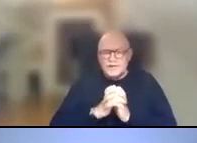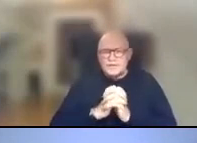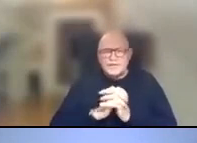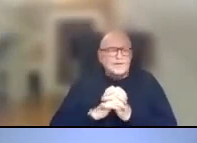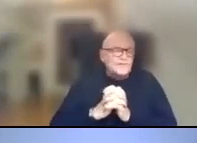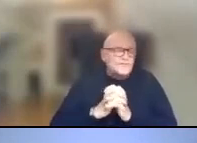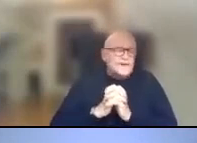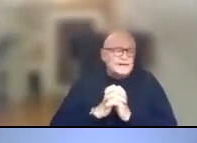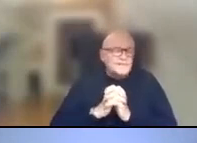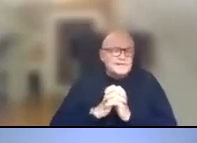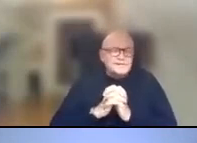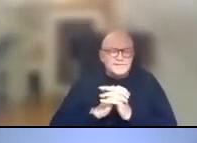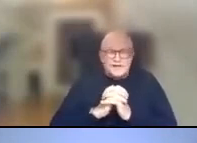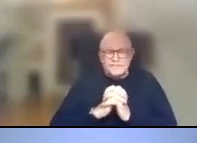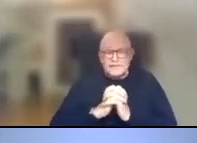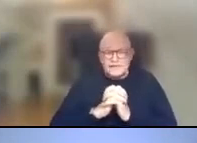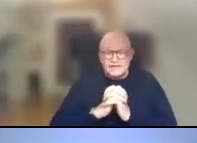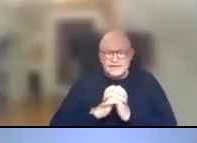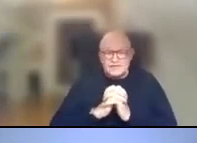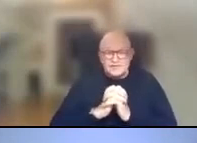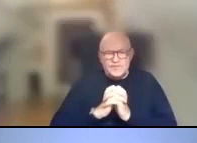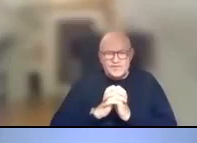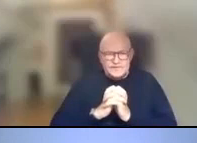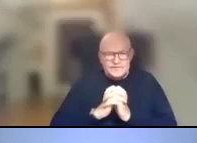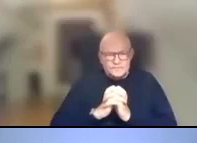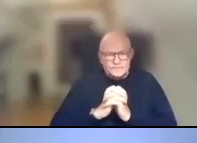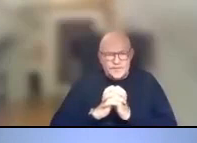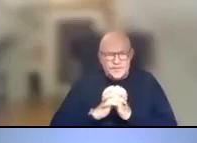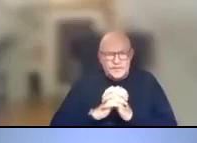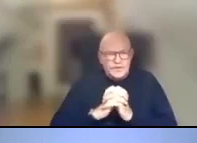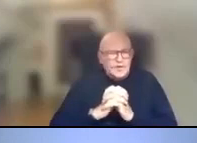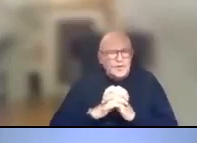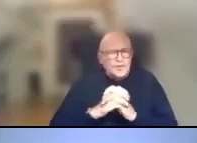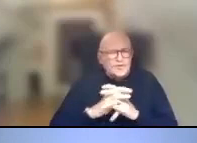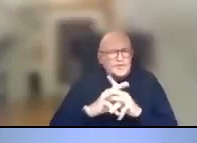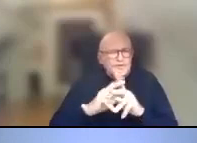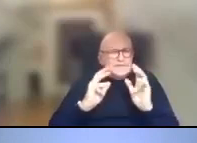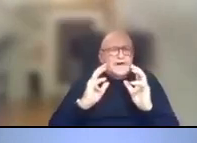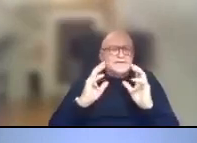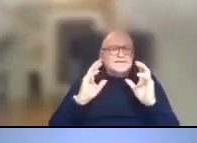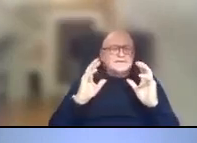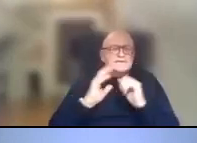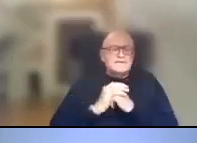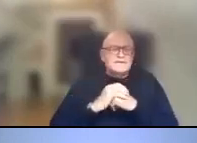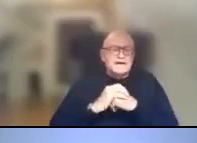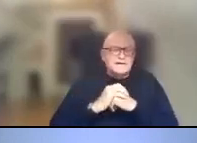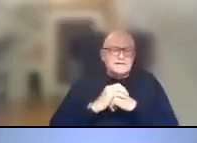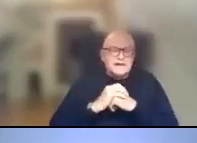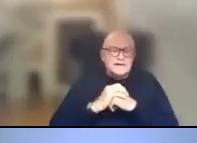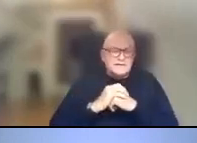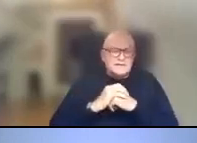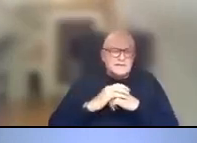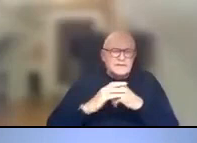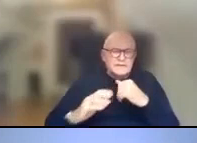eigenen Kummer und vom Anblick des fremden Elends zu befreien. Und niemand hat in all